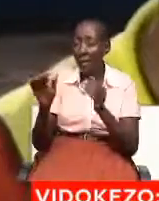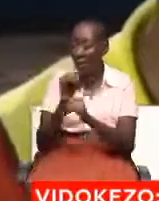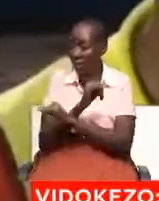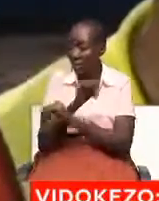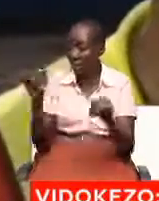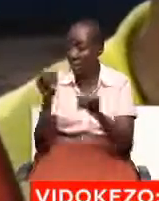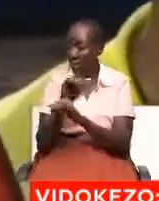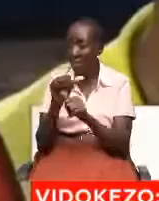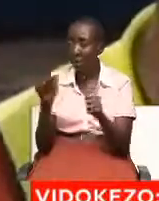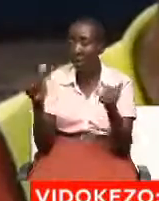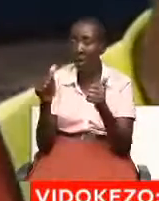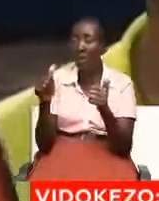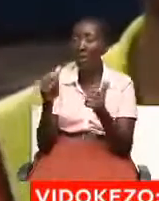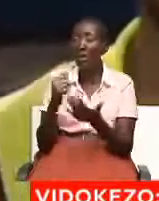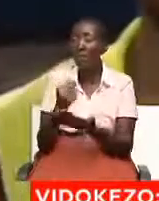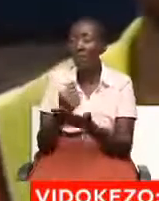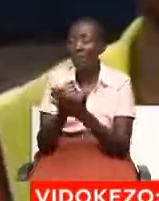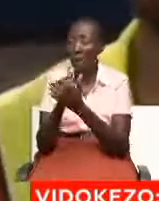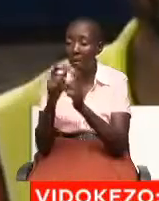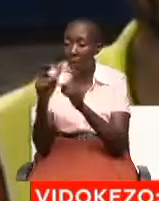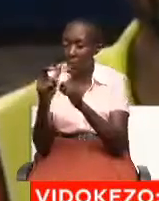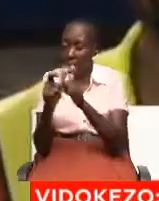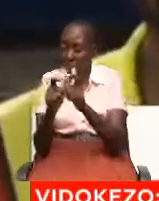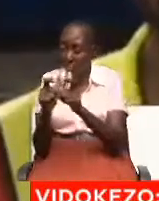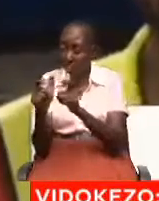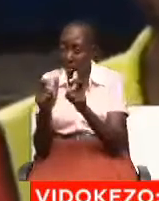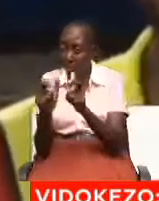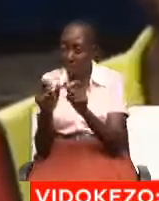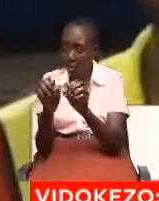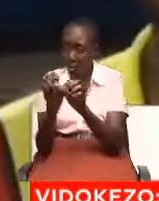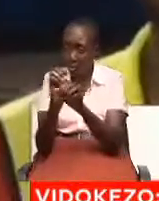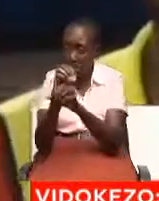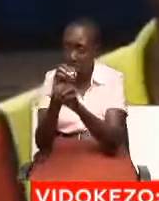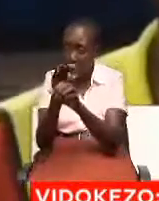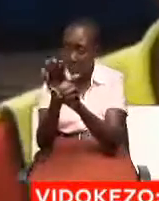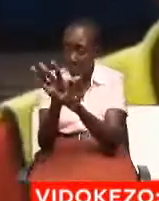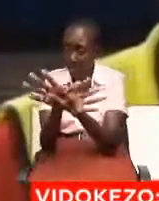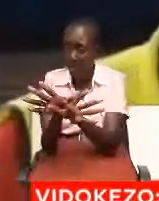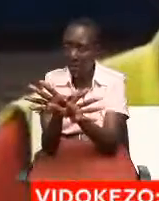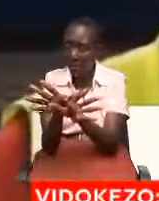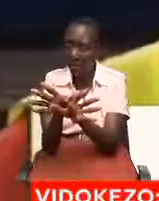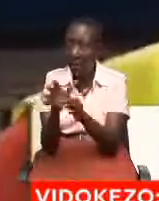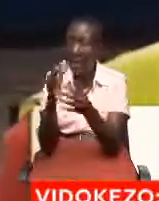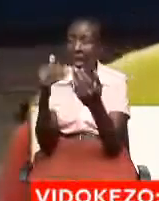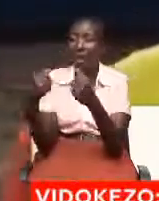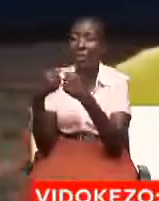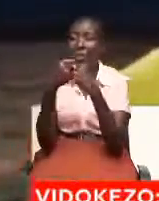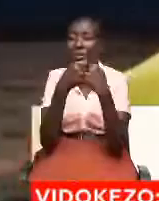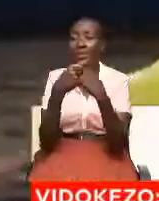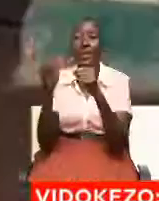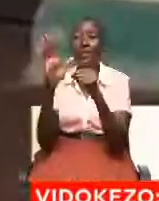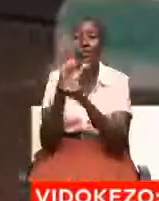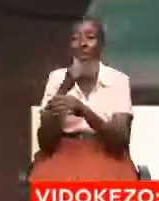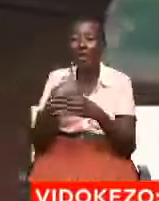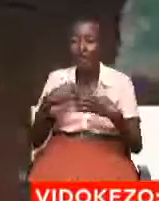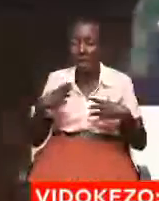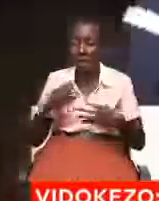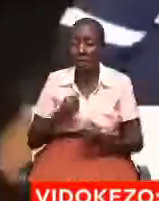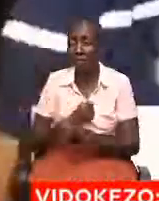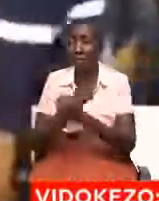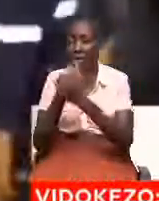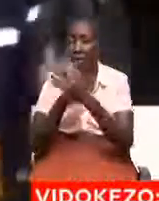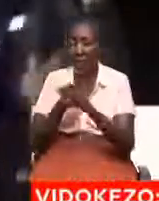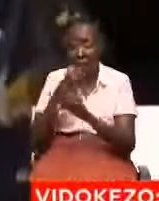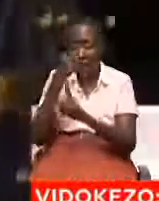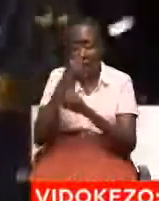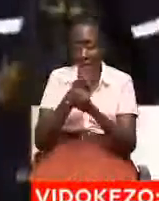try to mitigate this virus which has become epidemic, and to ensure that our people are safe. Ndio juhudi